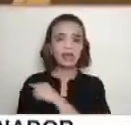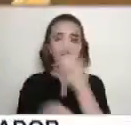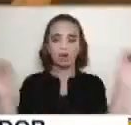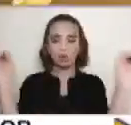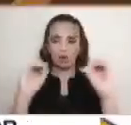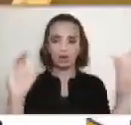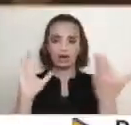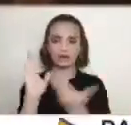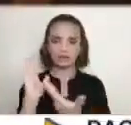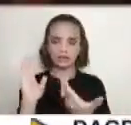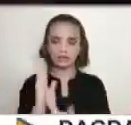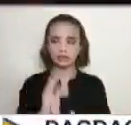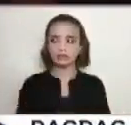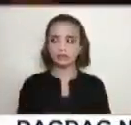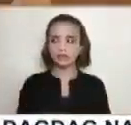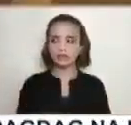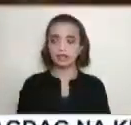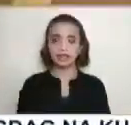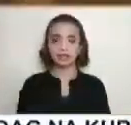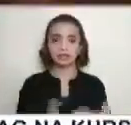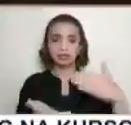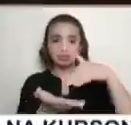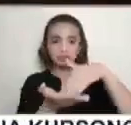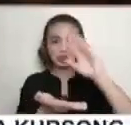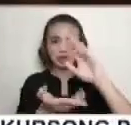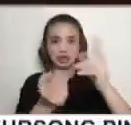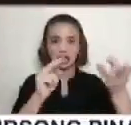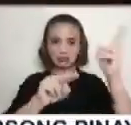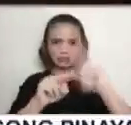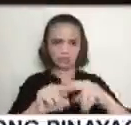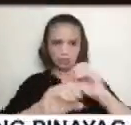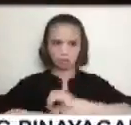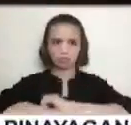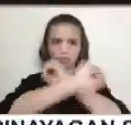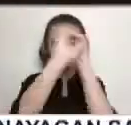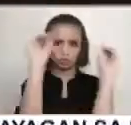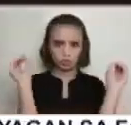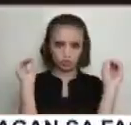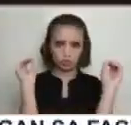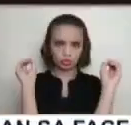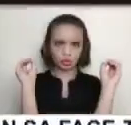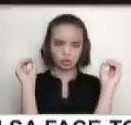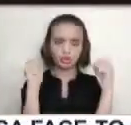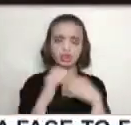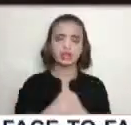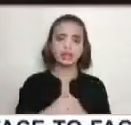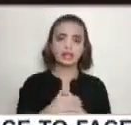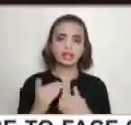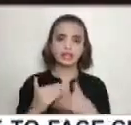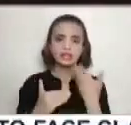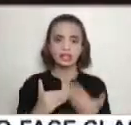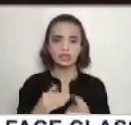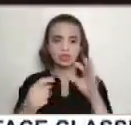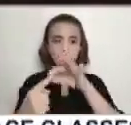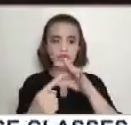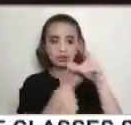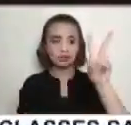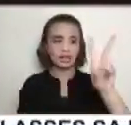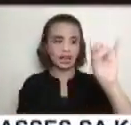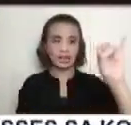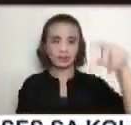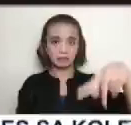Ilan sa ating kababayan na pumila para sa voters registration ang pagod at puyat. Ang ilan ay alas 8 pa kagabi